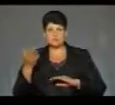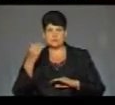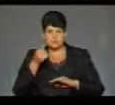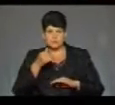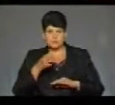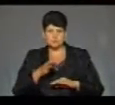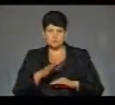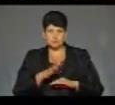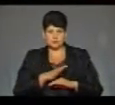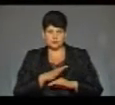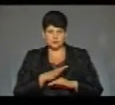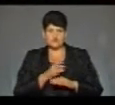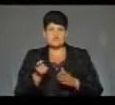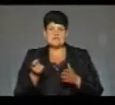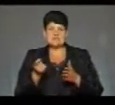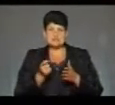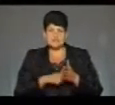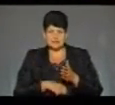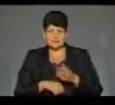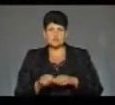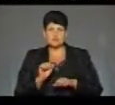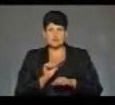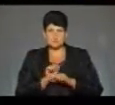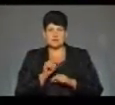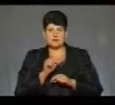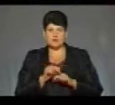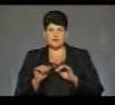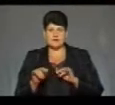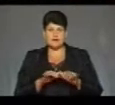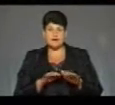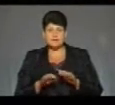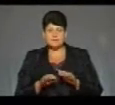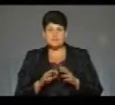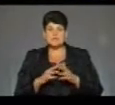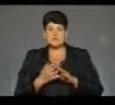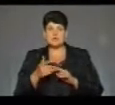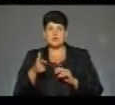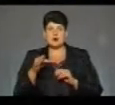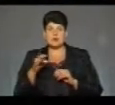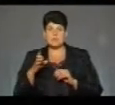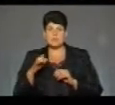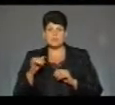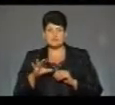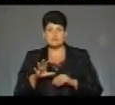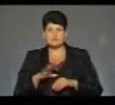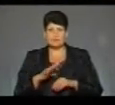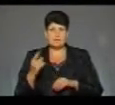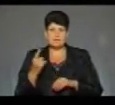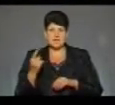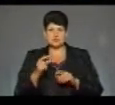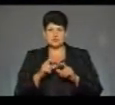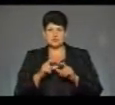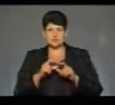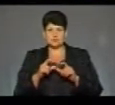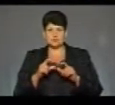був закритий, власне, призупинена його діяльність, село Гарбузів, де була перша школа